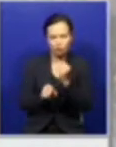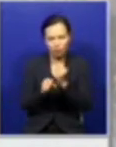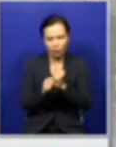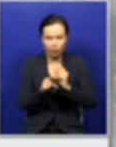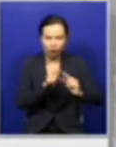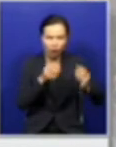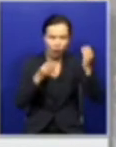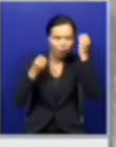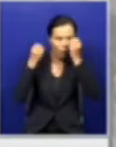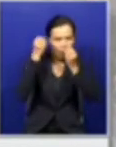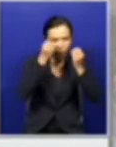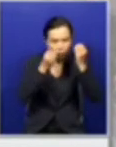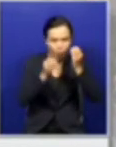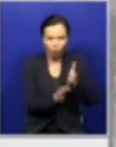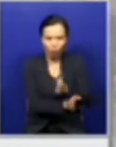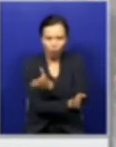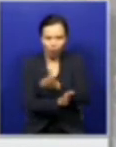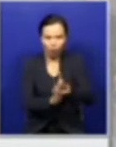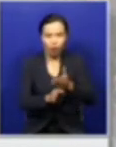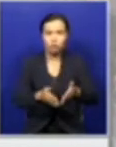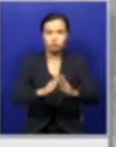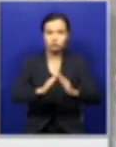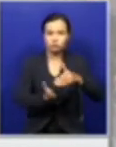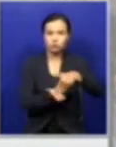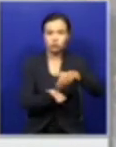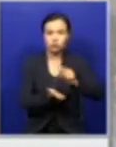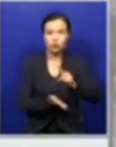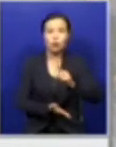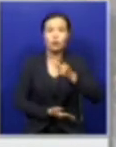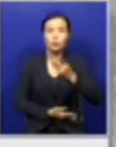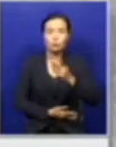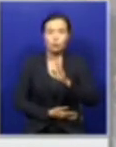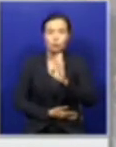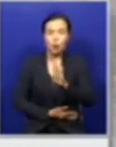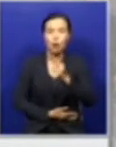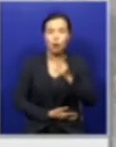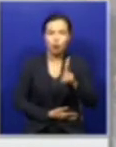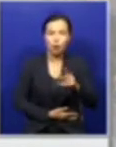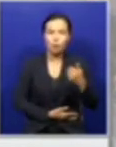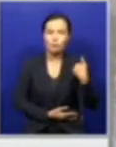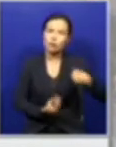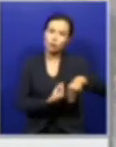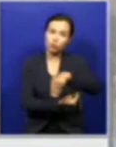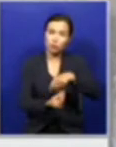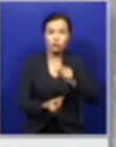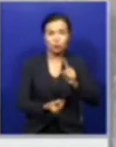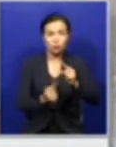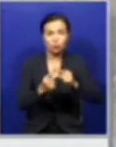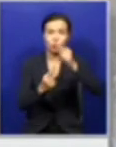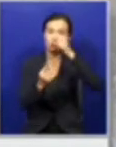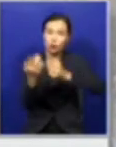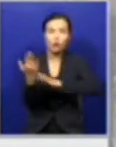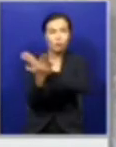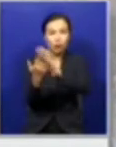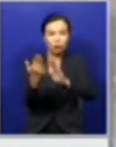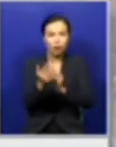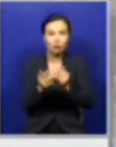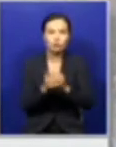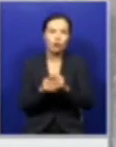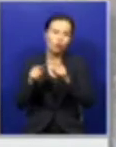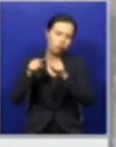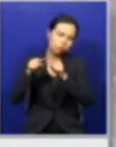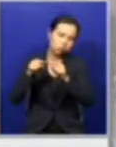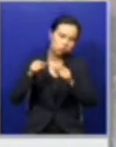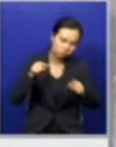ก่อนที่จะมีศูนย์บริหารคือสบค.ตัวนี้นะครับแล้วปล่อยให้เศรษฐกิจของประเทศถดถอยน